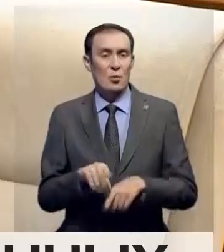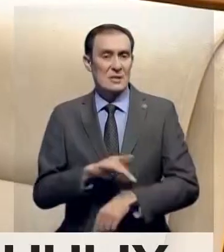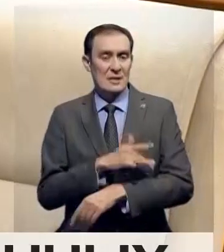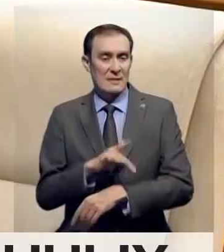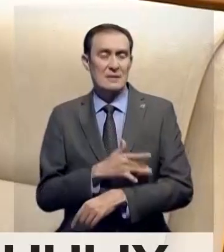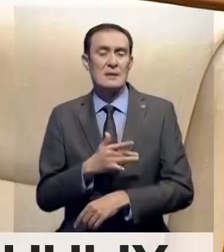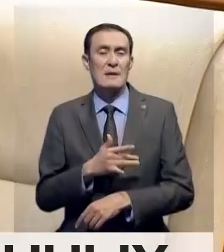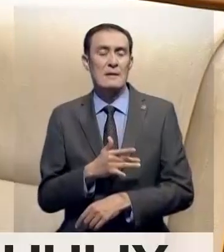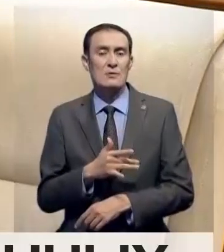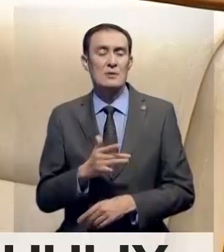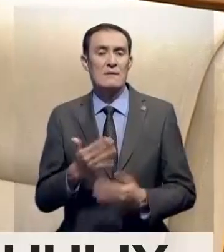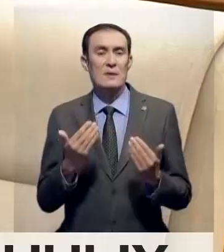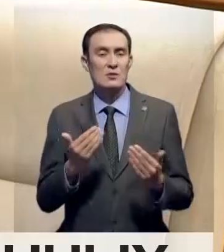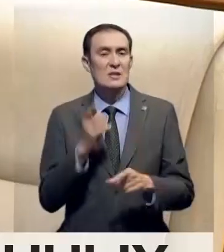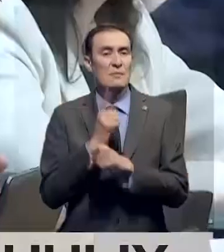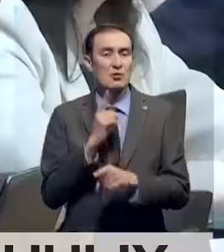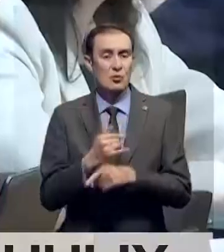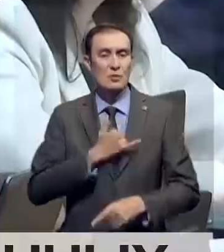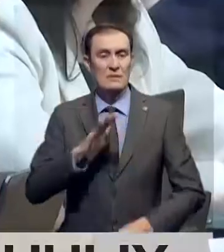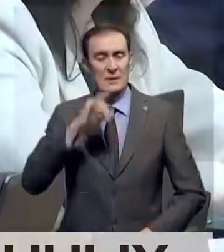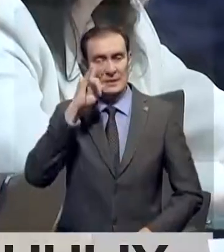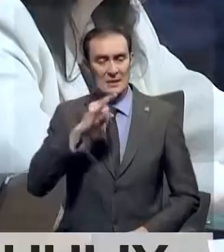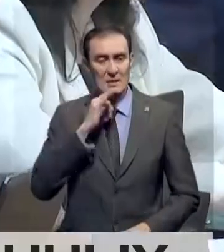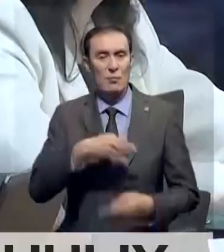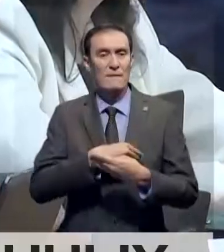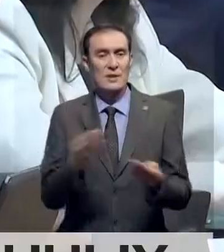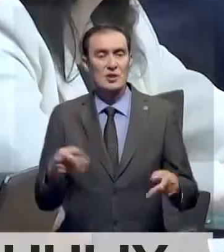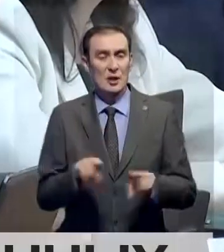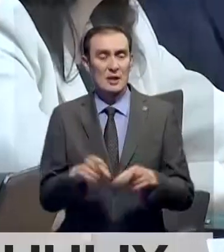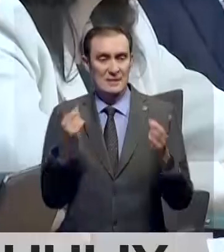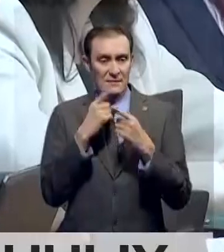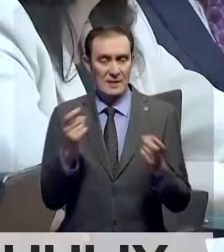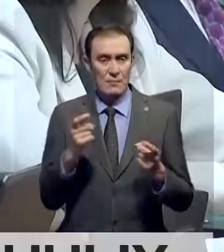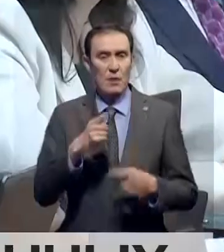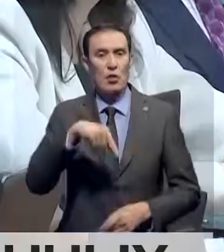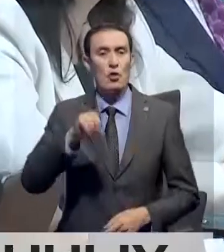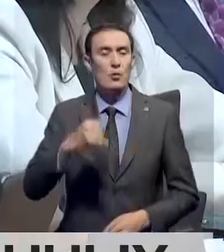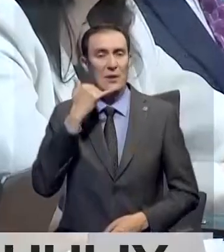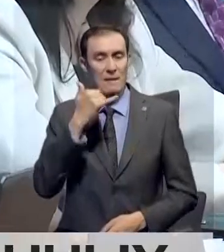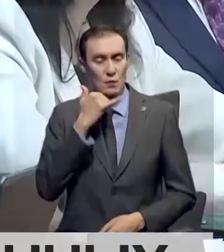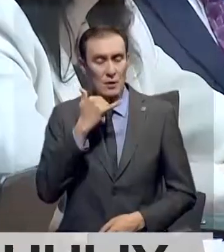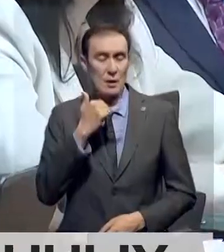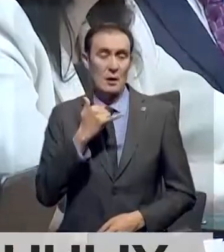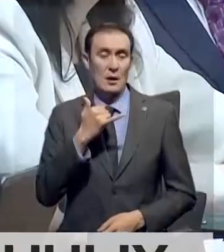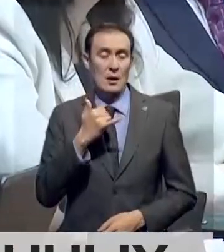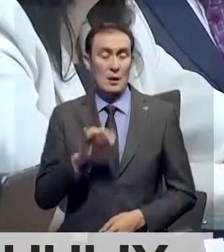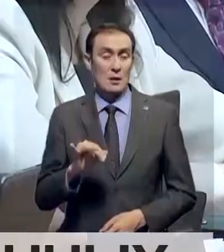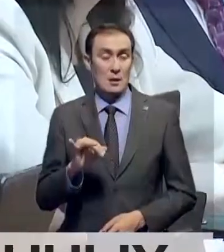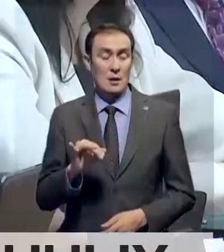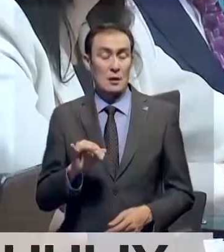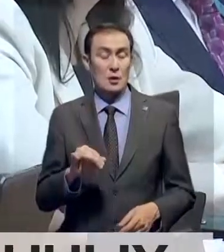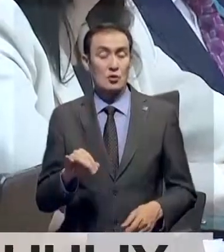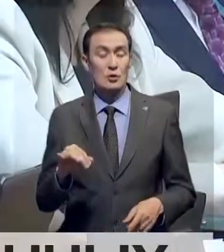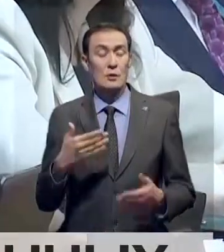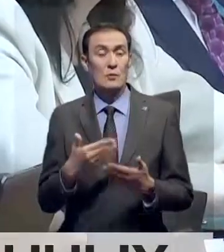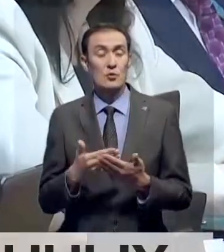как в настоящее время запрещенный в Казахстане, по выдаче таких сведений по номеру телефона. И вместе с тем,